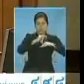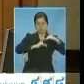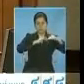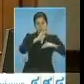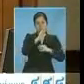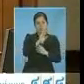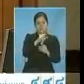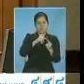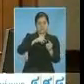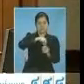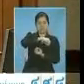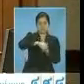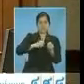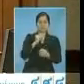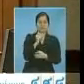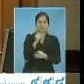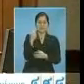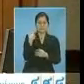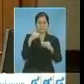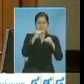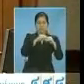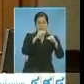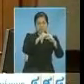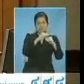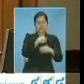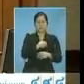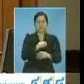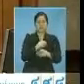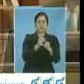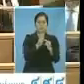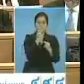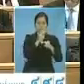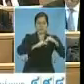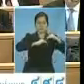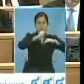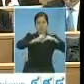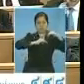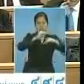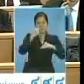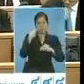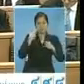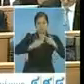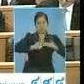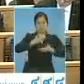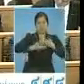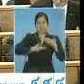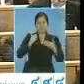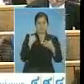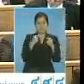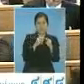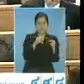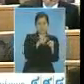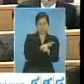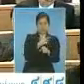แนวชายแดนนั้นสูงขึ้นเราก็อยากเห็นการพัฒนาเศรษฐกิจแนวชายแดนนั้นเป็นการค้าที่มีความสมดุลและก็เพื่อ